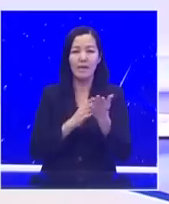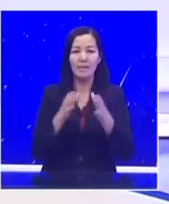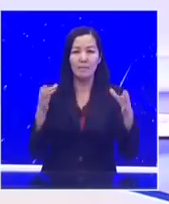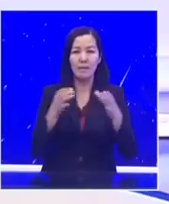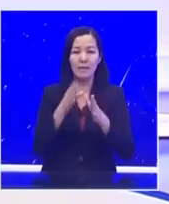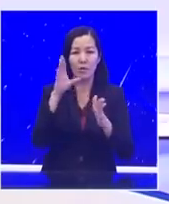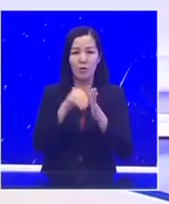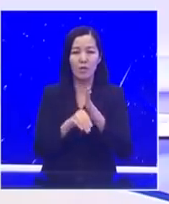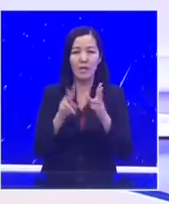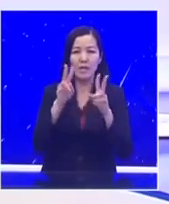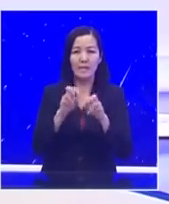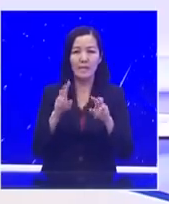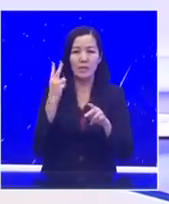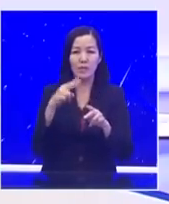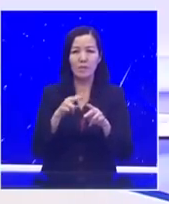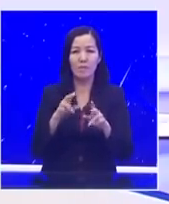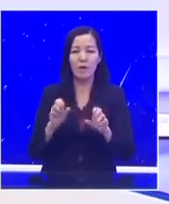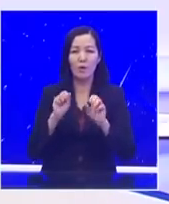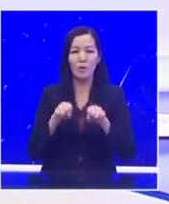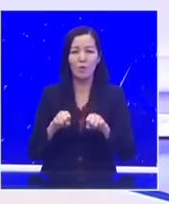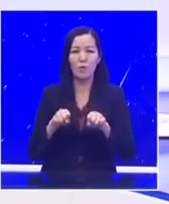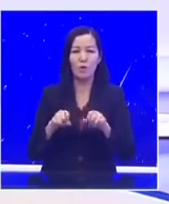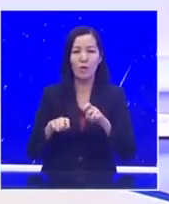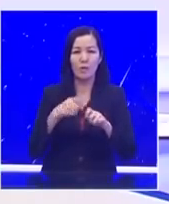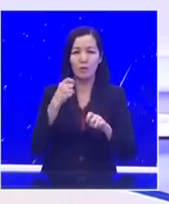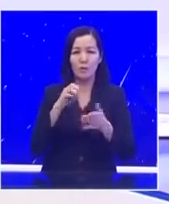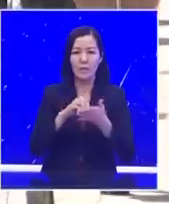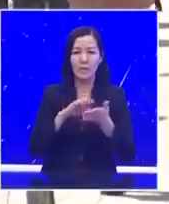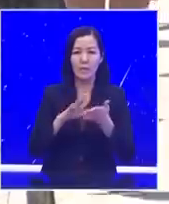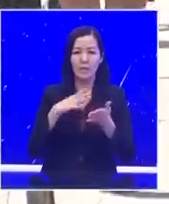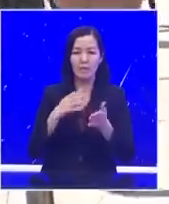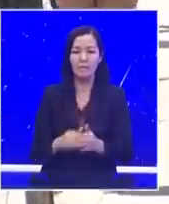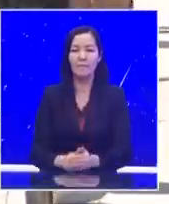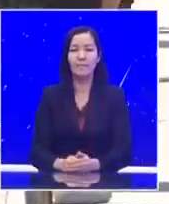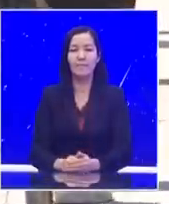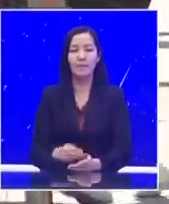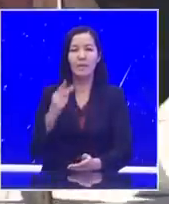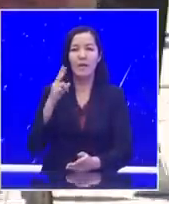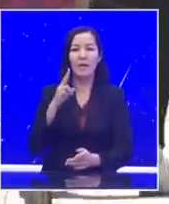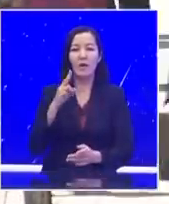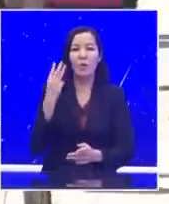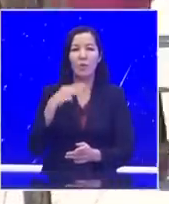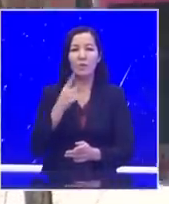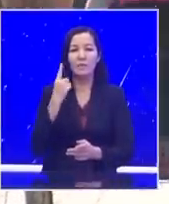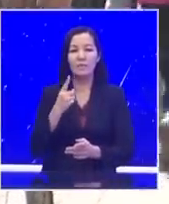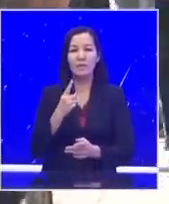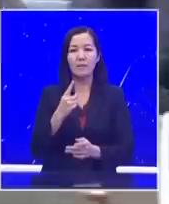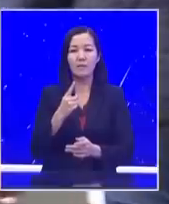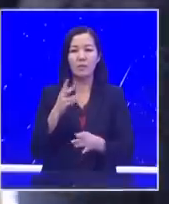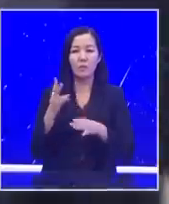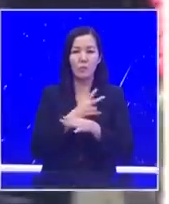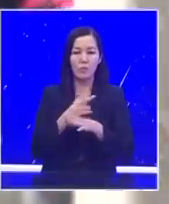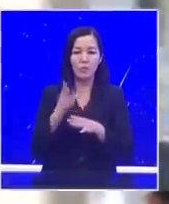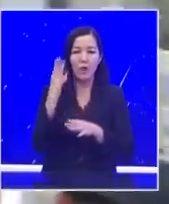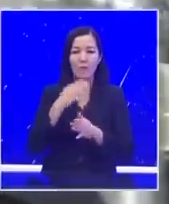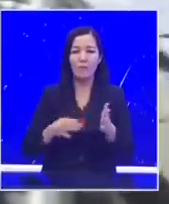Тексеріс барысында 20-дан аса құқық бұзушылық тіркелді. Наурыздың 31-нен сәуірдің 1-не қараған түні